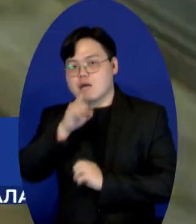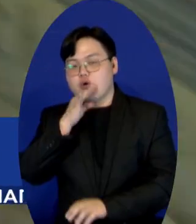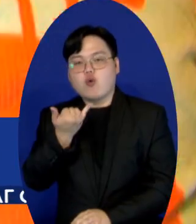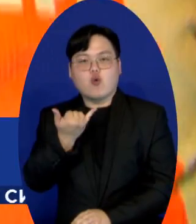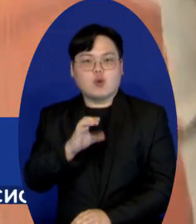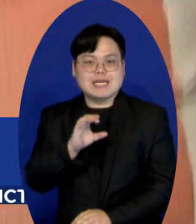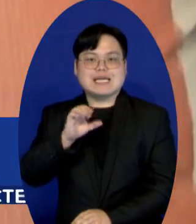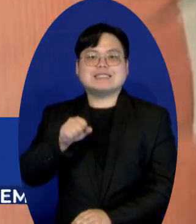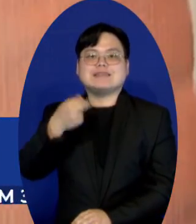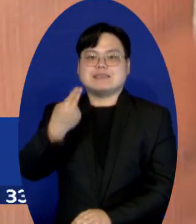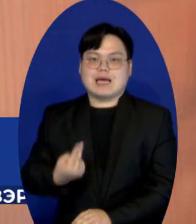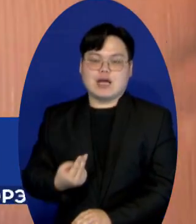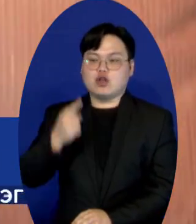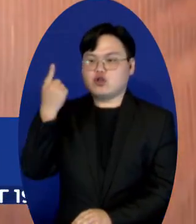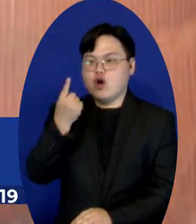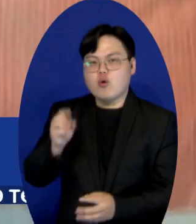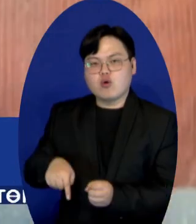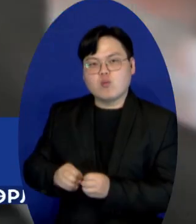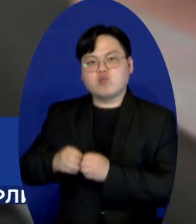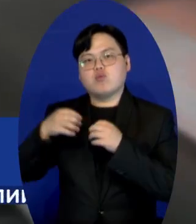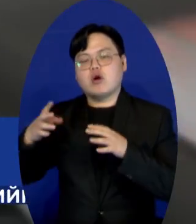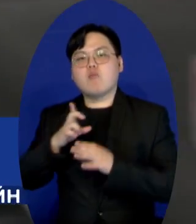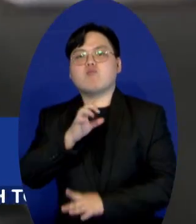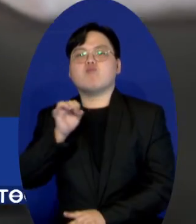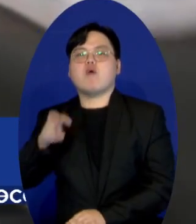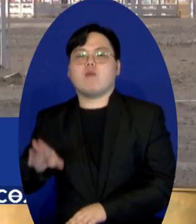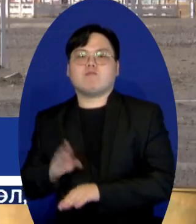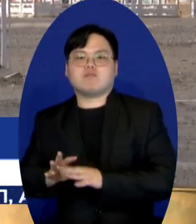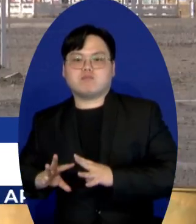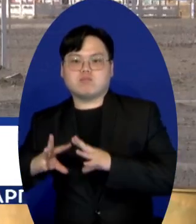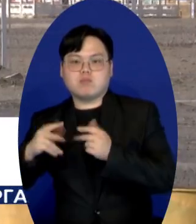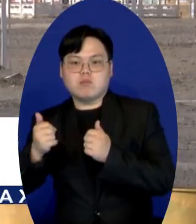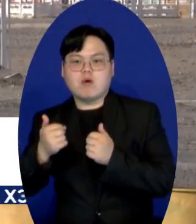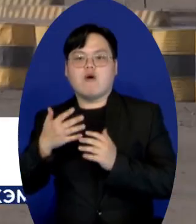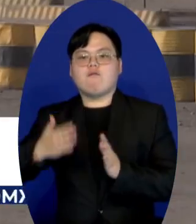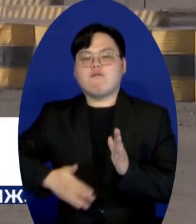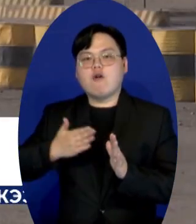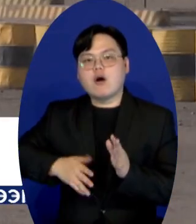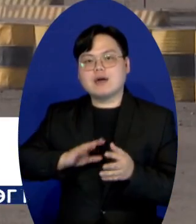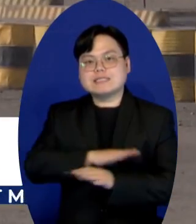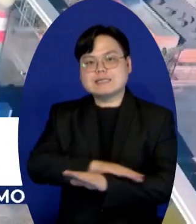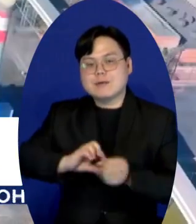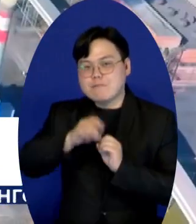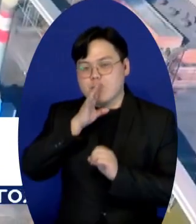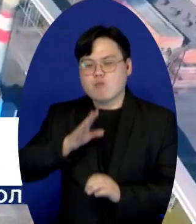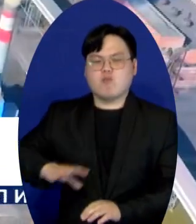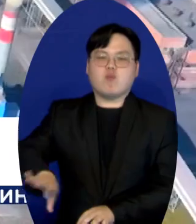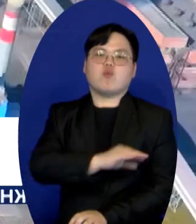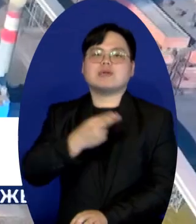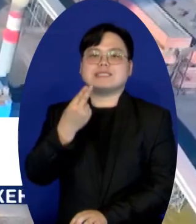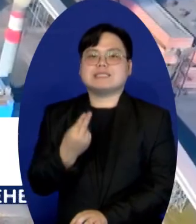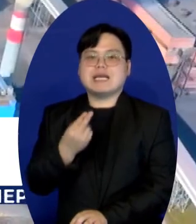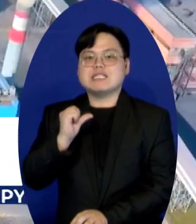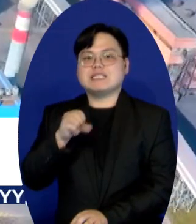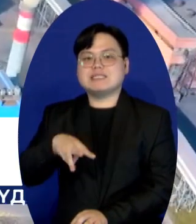цахилгаан станцууд, эрчим хүчний бүтээн байгуулалт, бомбуудыг сэргээх, төмөр зам тавих зэрэг бүхэл төсөлд цемент ашиглана.